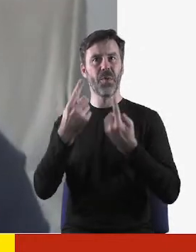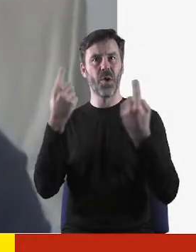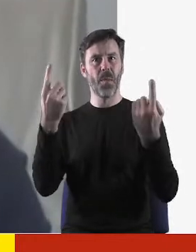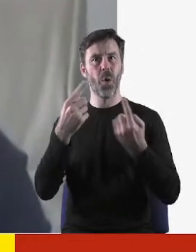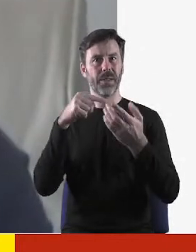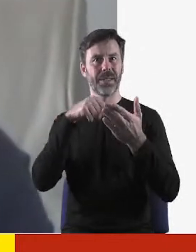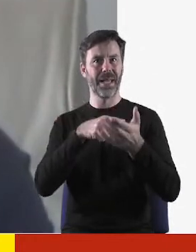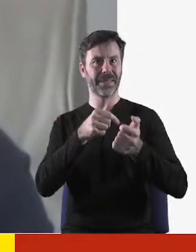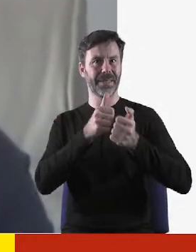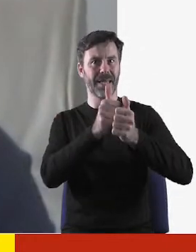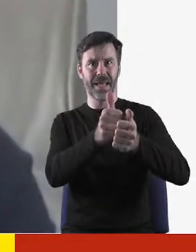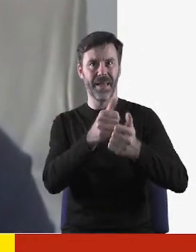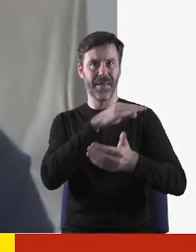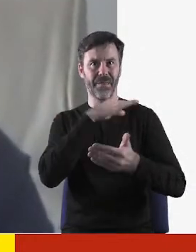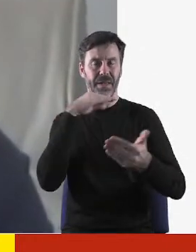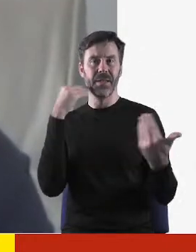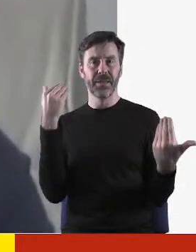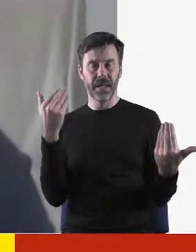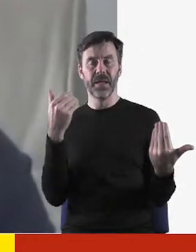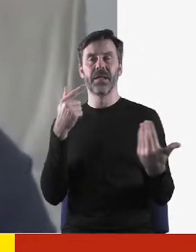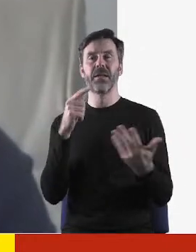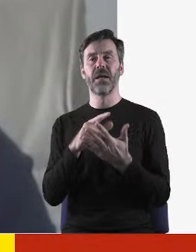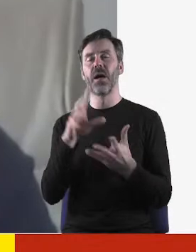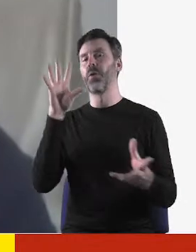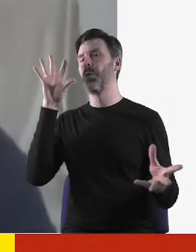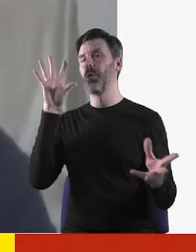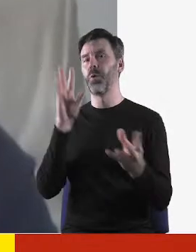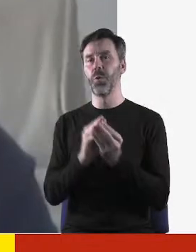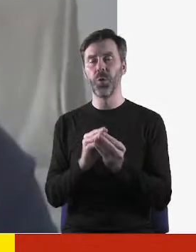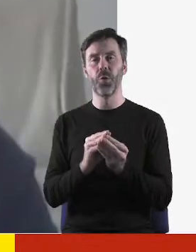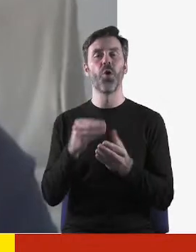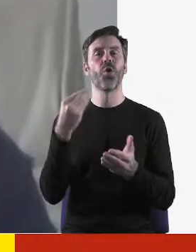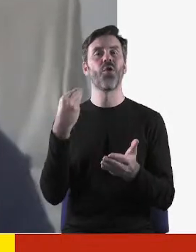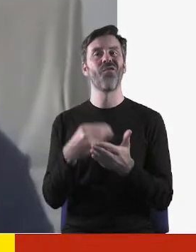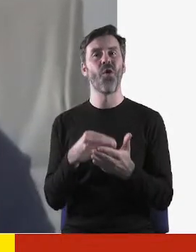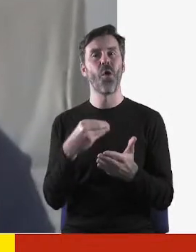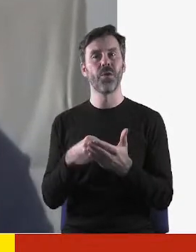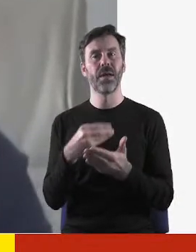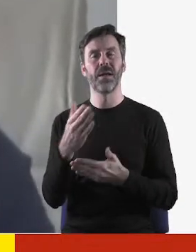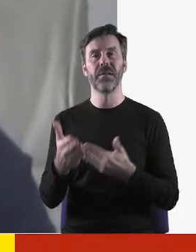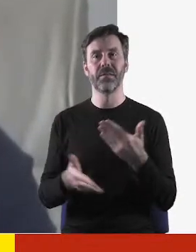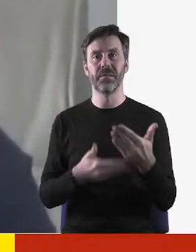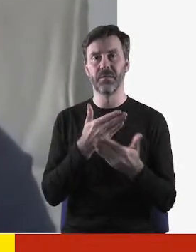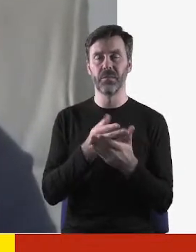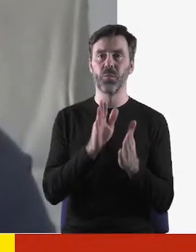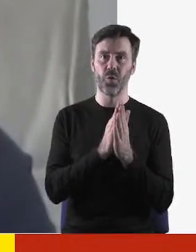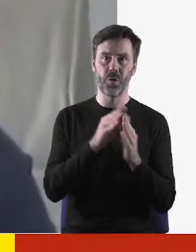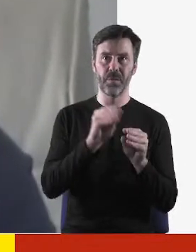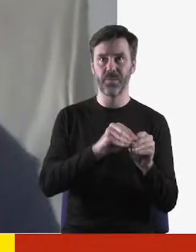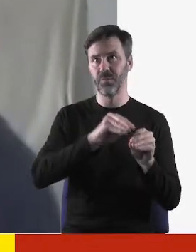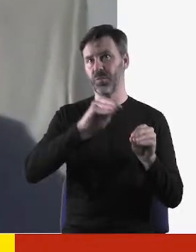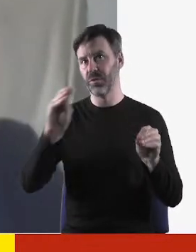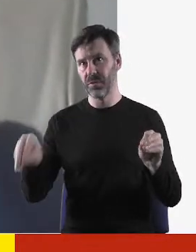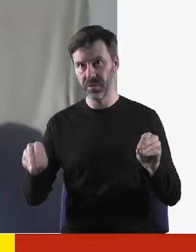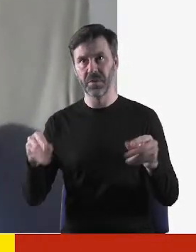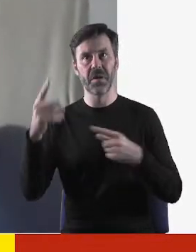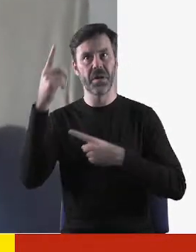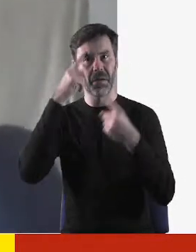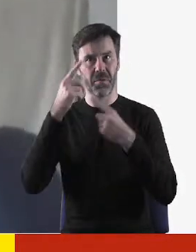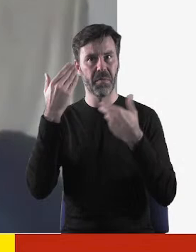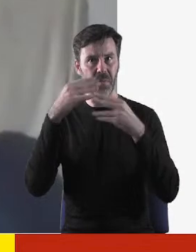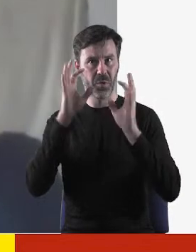zadania. I kwota środków, którą wnioskuję o przesunięcie, uważam, że jest racjonalna.